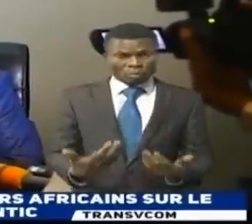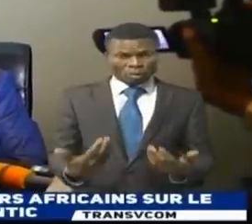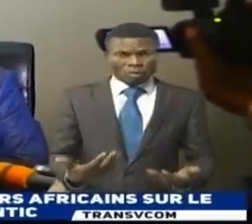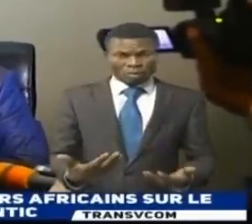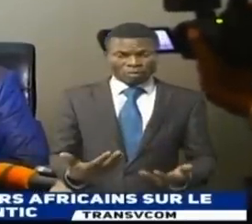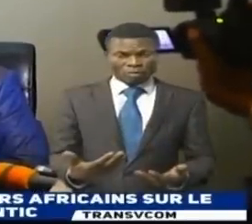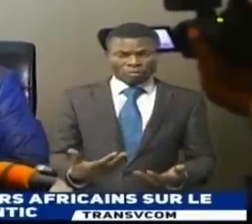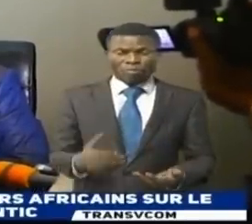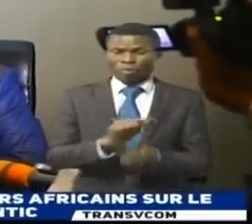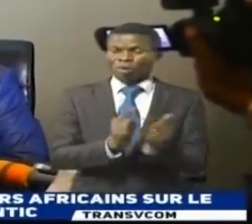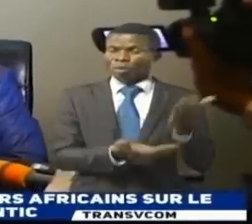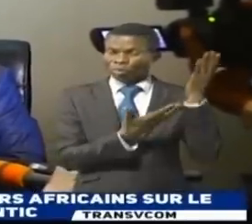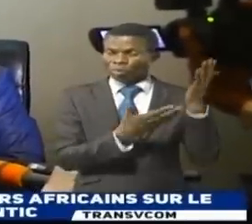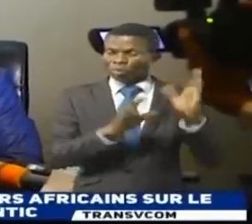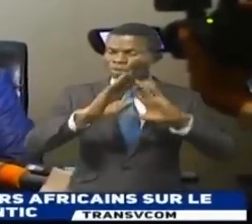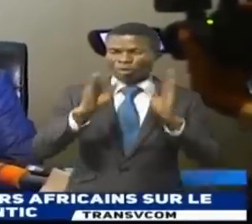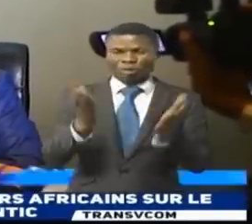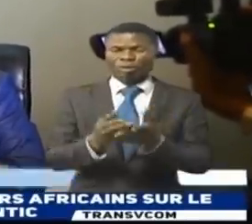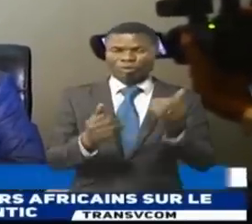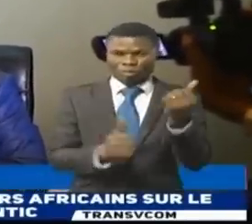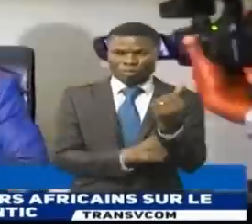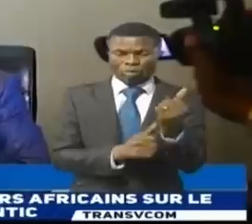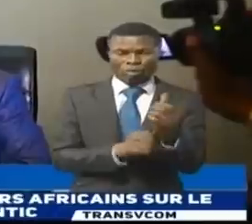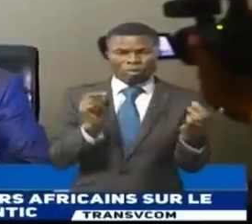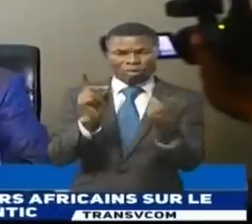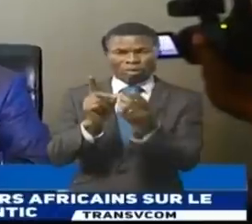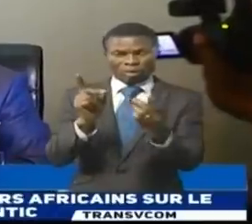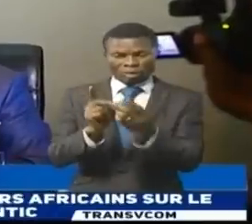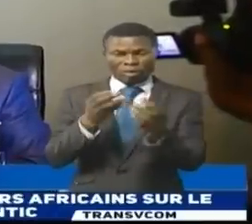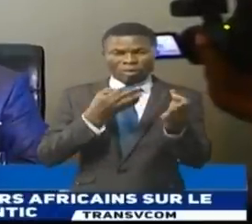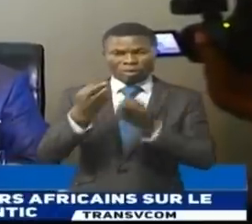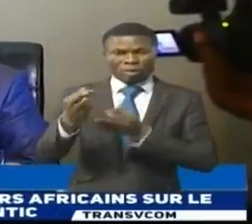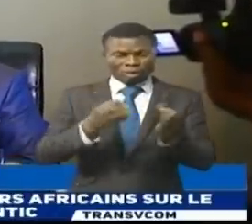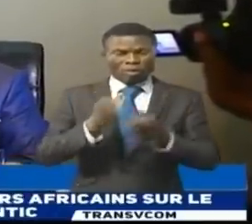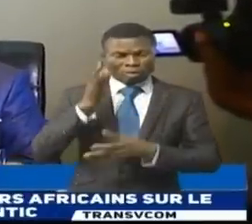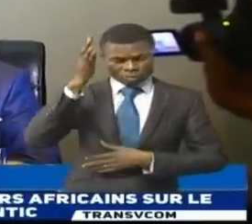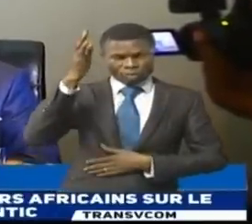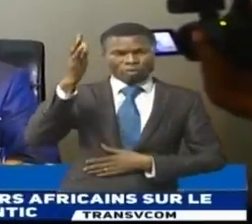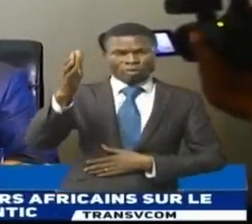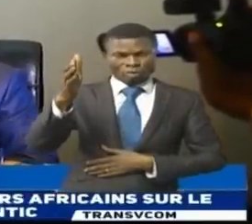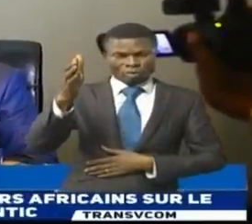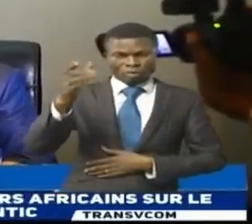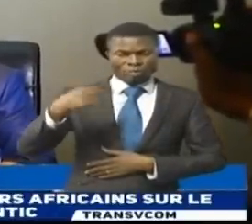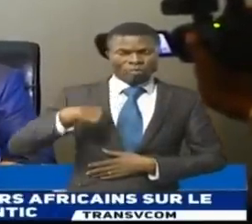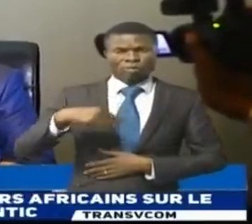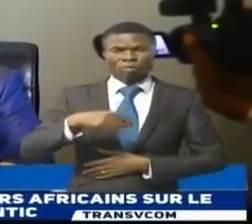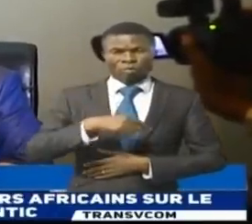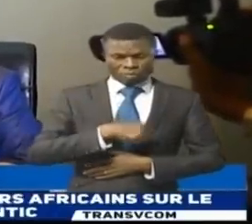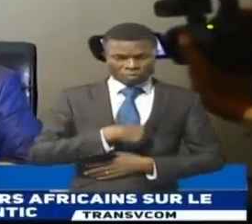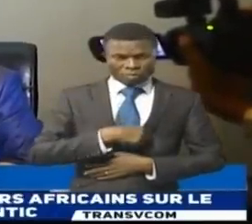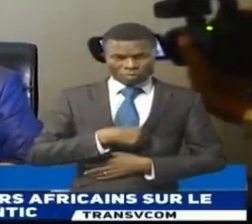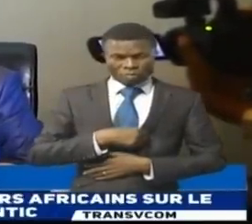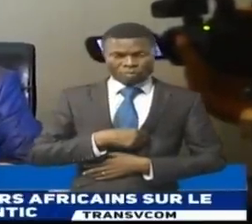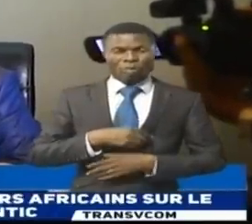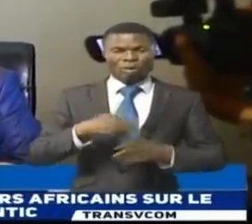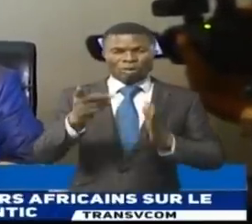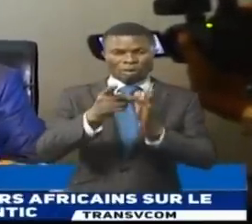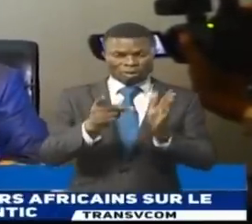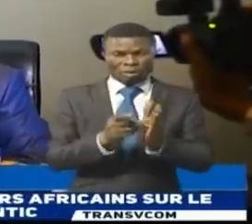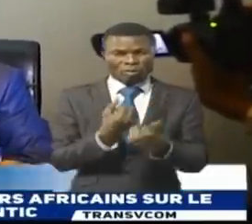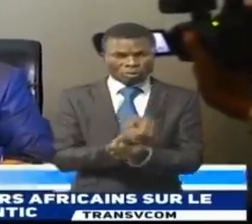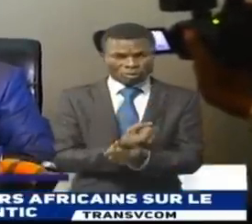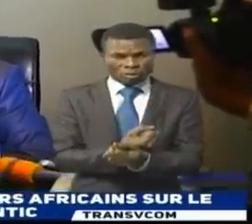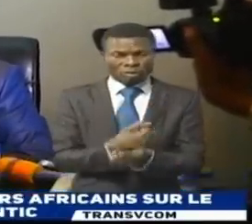une prise de contact de l'ensemble et nous avons respecté le principe. Nous avons respecté la procédure et